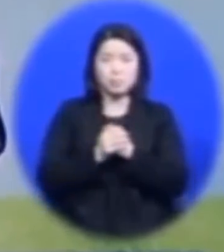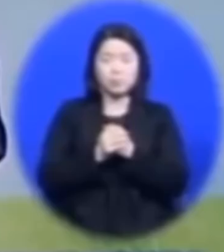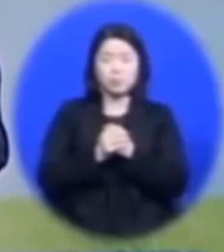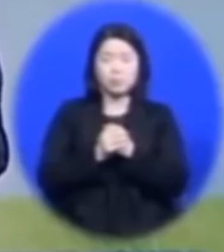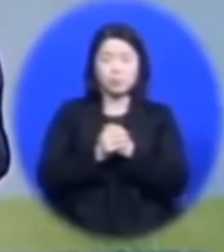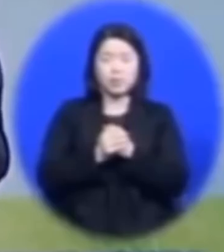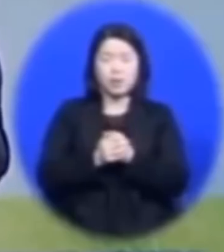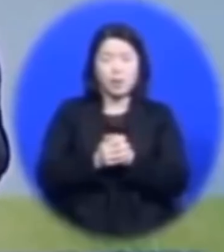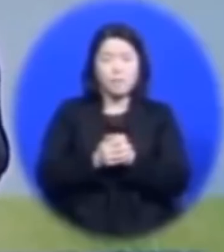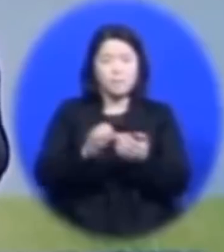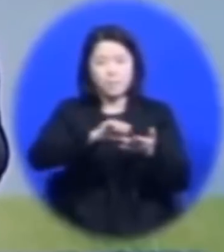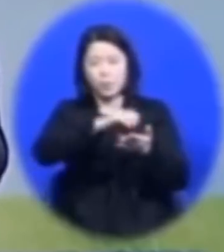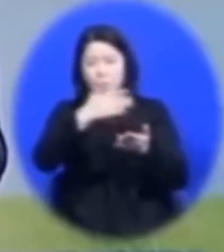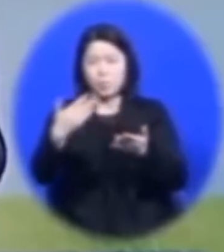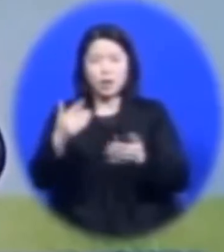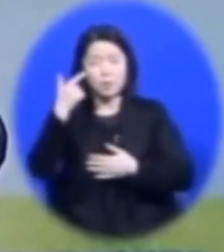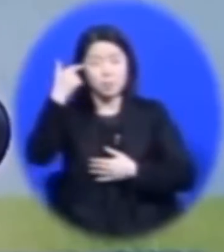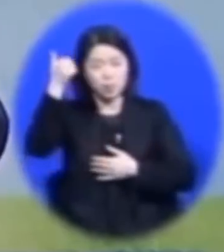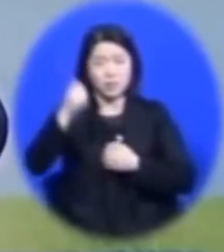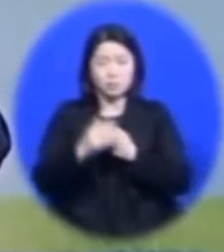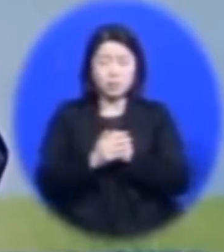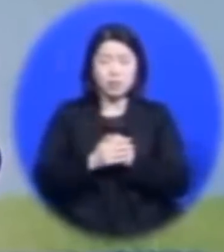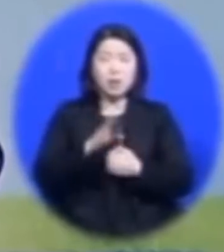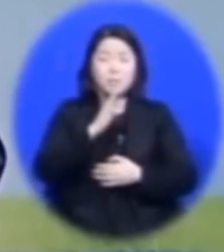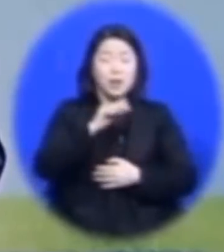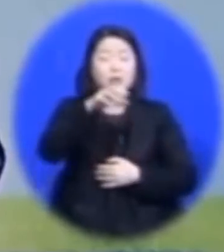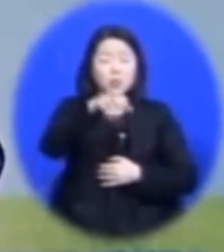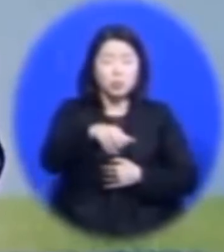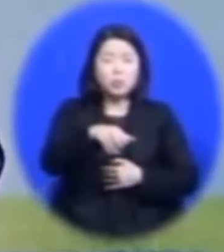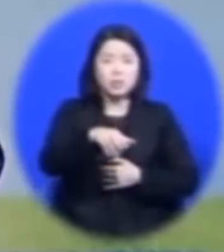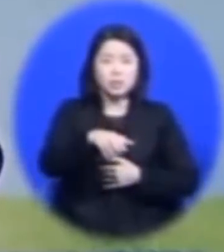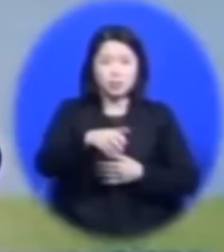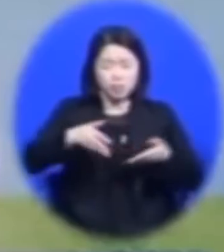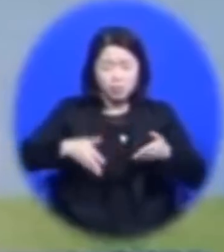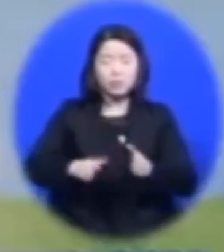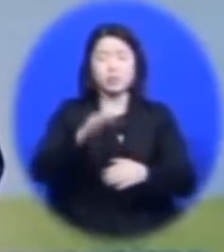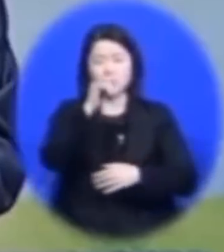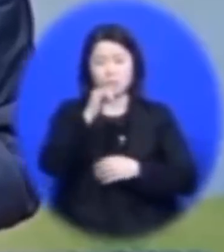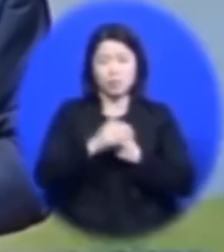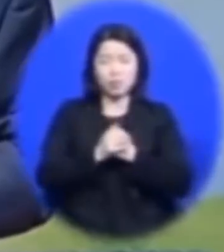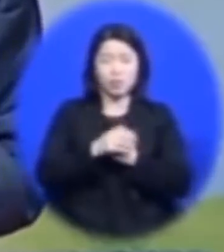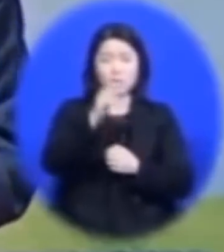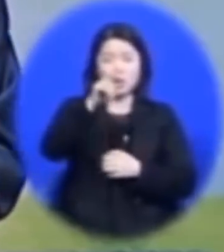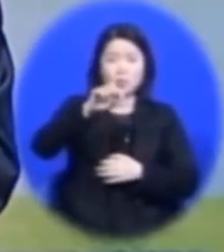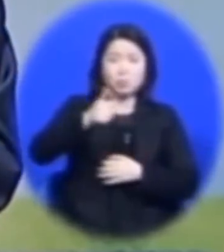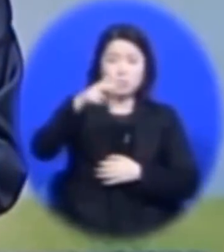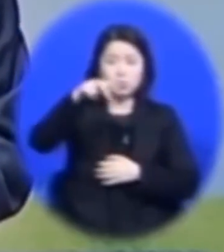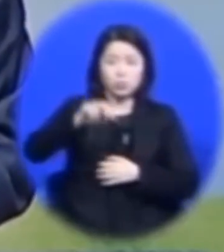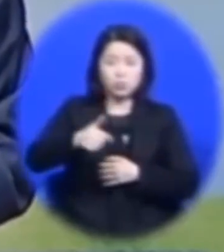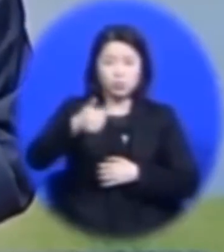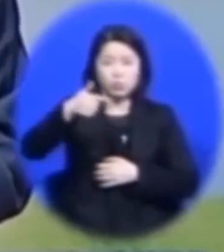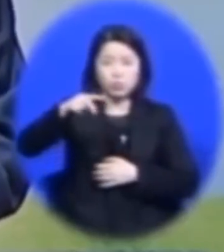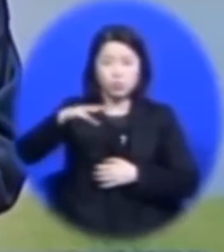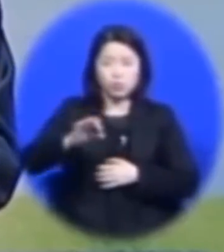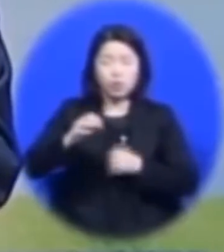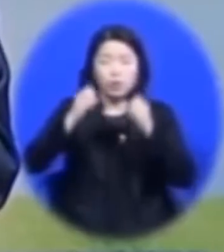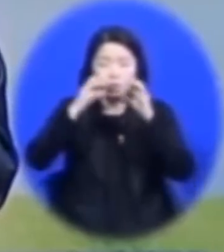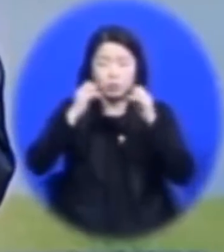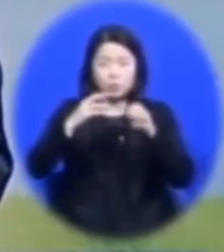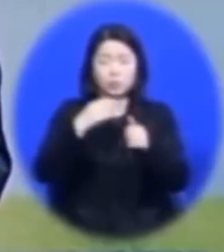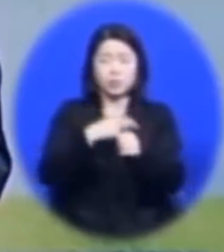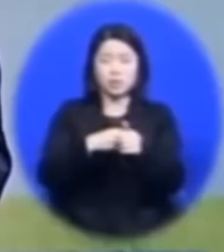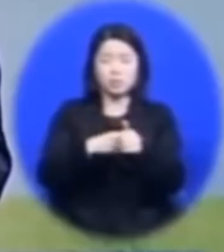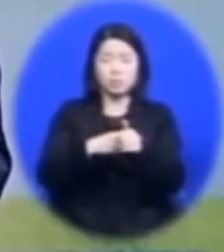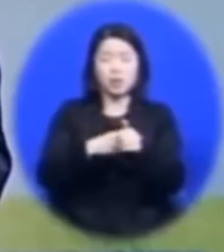너무나도 유명한 목사님들이 바로 그 고 있어서 나오셨어요 문준경 전도사님 에 전도를 받고 신앙